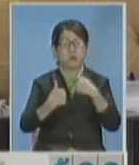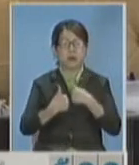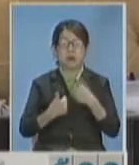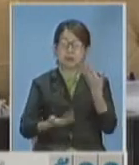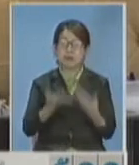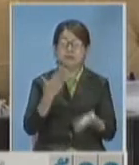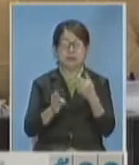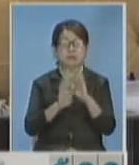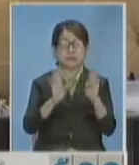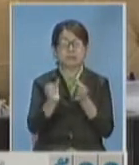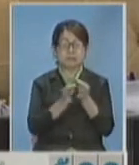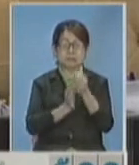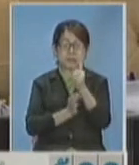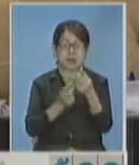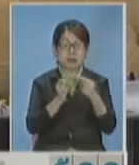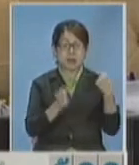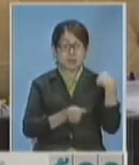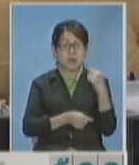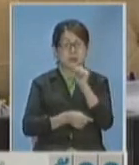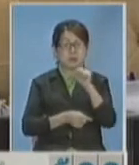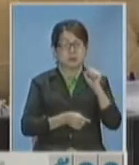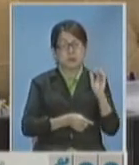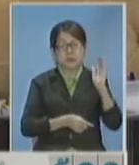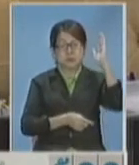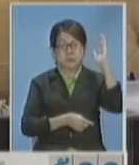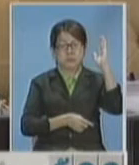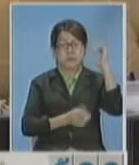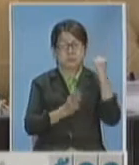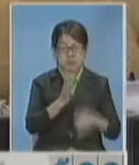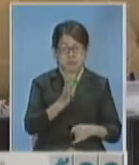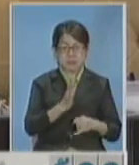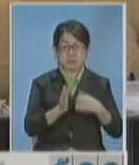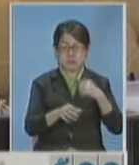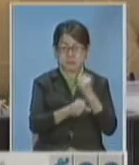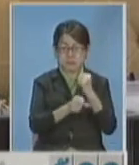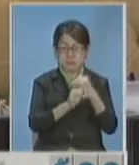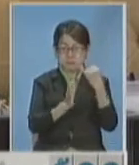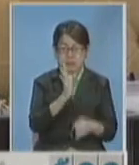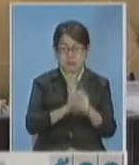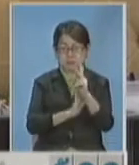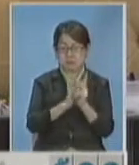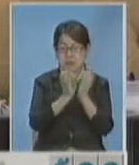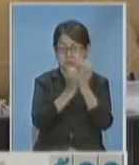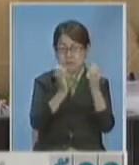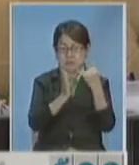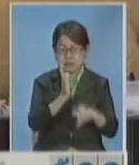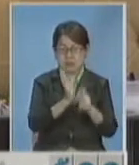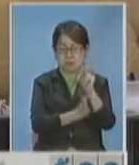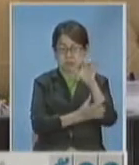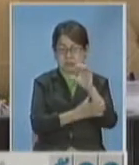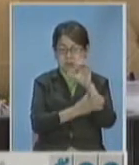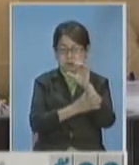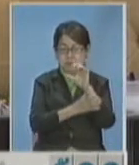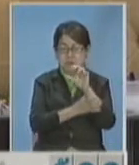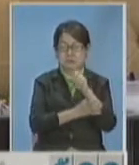ให้ได้พูดแต่มีผู้ประท้วงว่าขัดผมดำเนินการขัดรัฐธรรมนูญขัดข้อบังคับมันเ